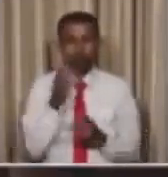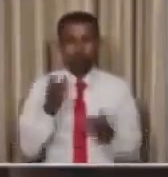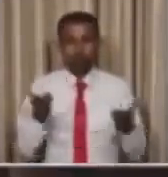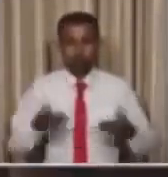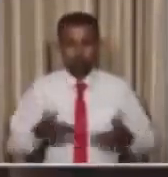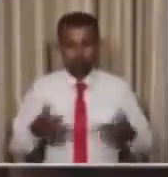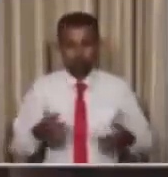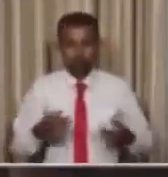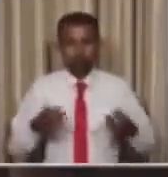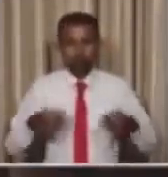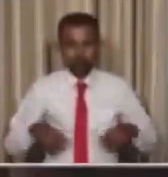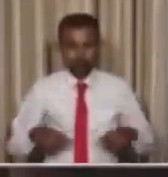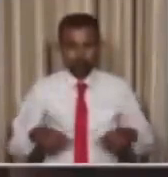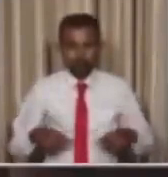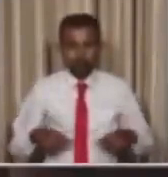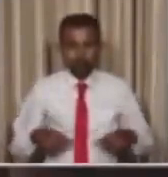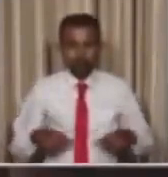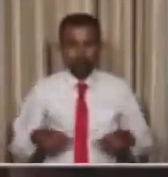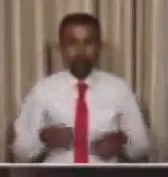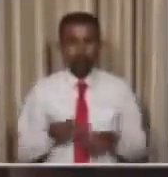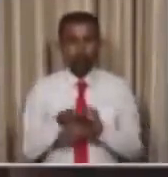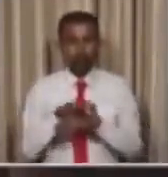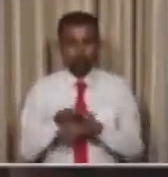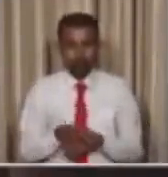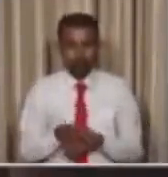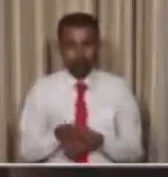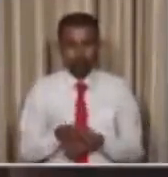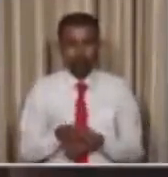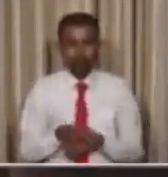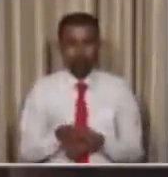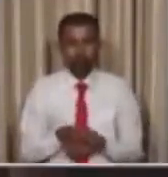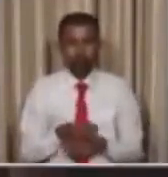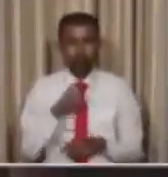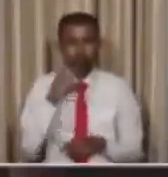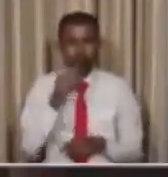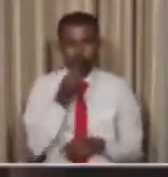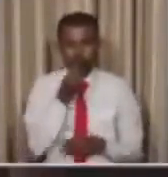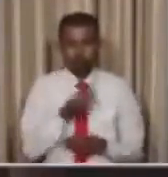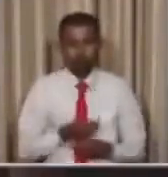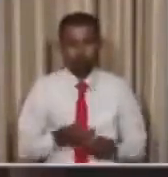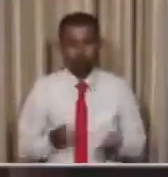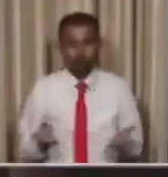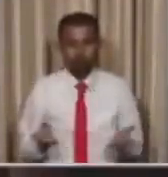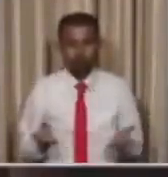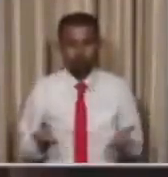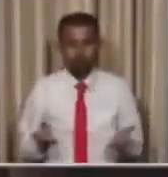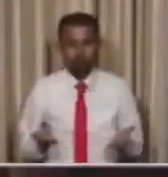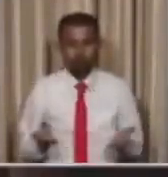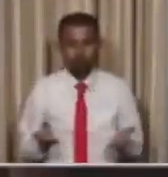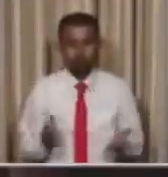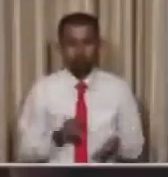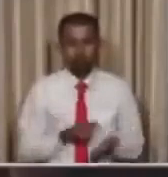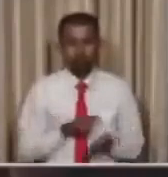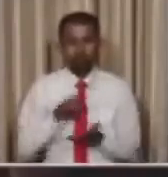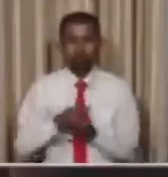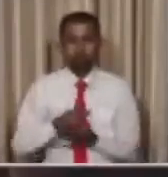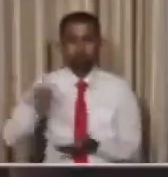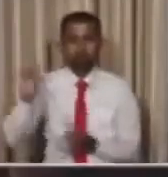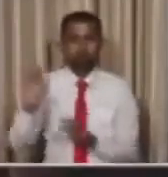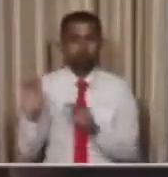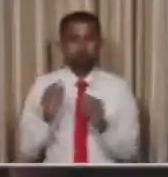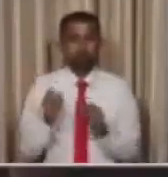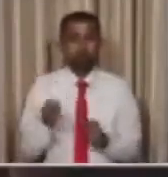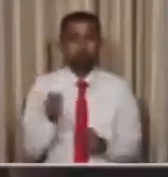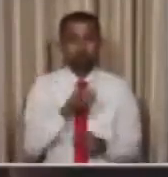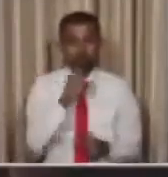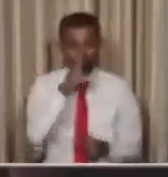පිළිගැනීම කරාට පස්සේ එතුමාව ගෙනල්ලා එතුමාට රාත්‍රී භෝජන සංග්‍රහය දීලා එතුමා ගුවන්තොටුපොළේ රට ගියාට පස්සේ අනිත්